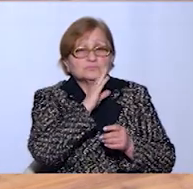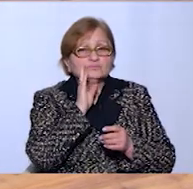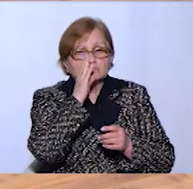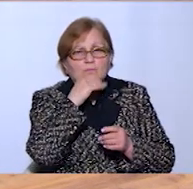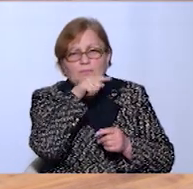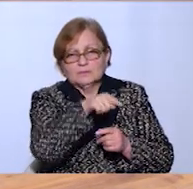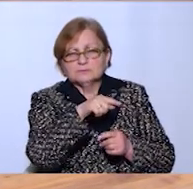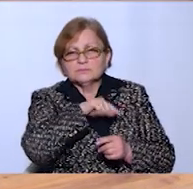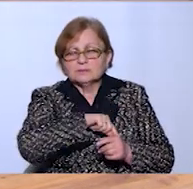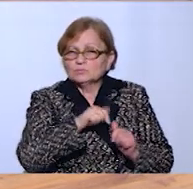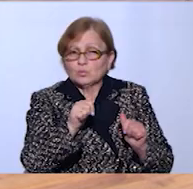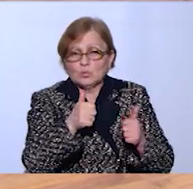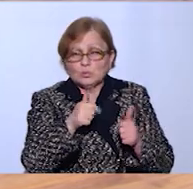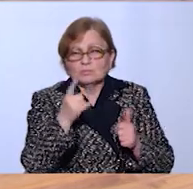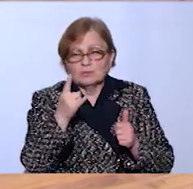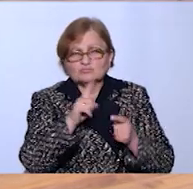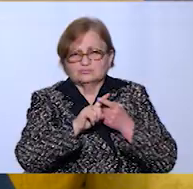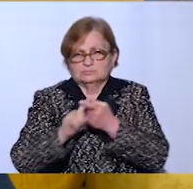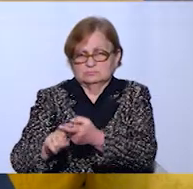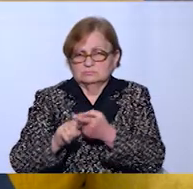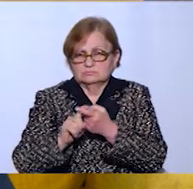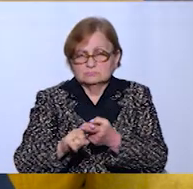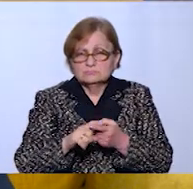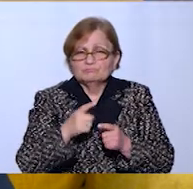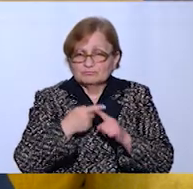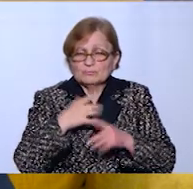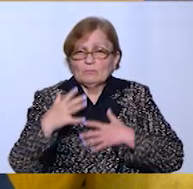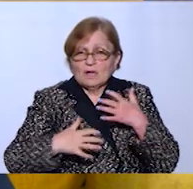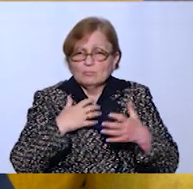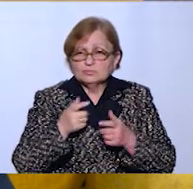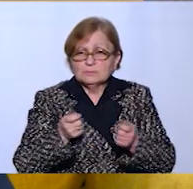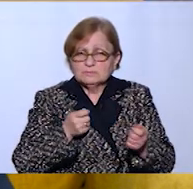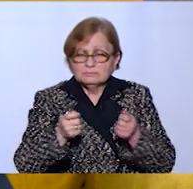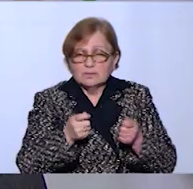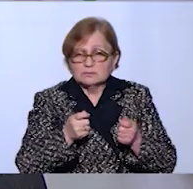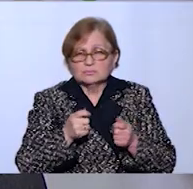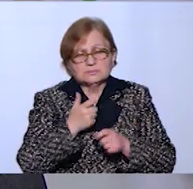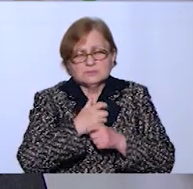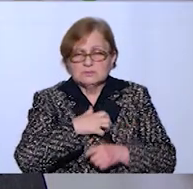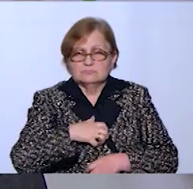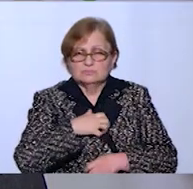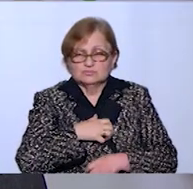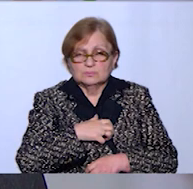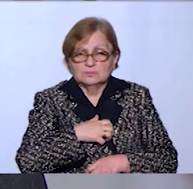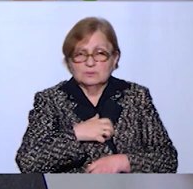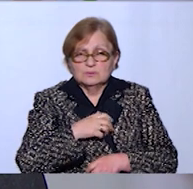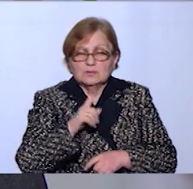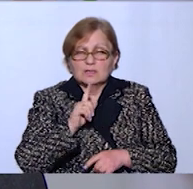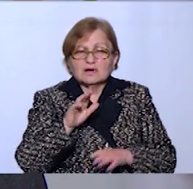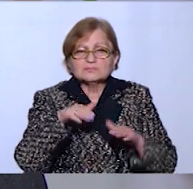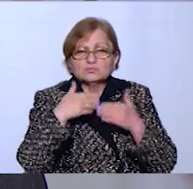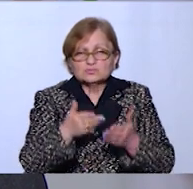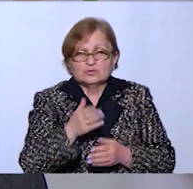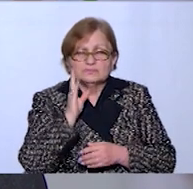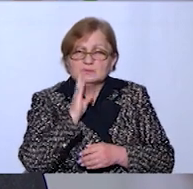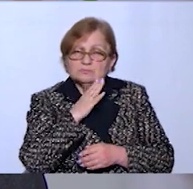ადეკვატური მხარდაჭერა, არამცთუ ვთქვათ მეტად შეუქმნა სტრესი. აი დაინახე, რომ ისეთი ქცევა განახორციელა ბავშვმა,